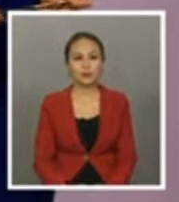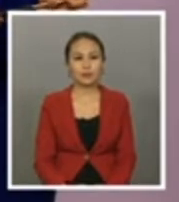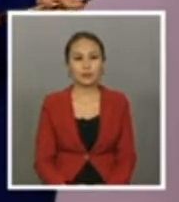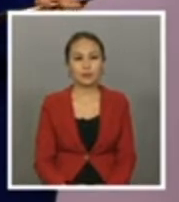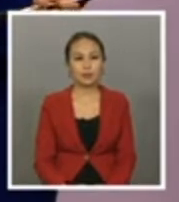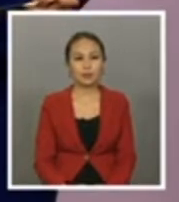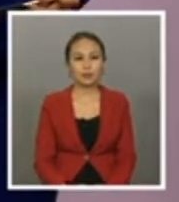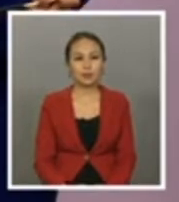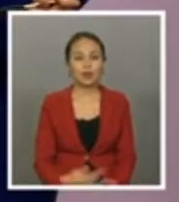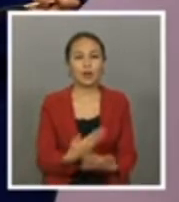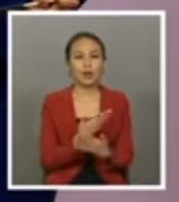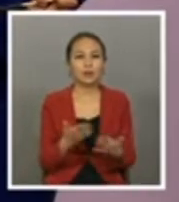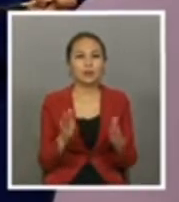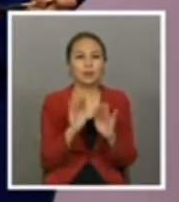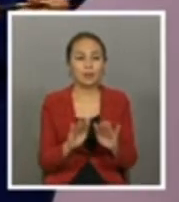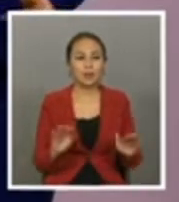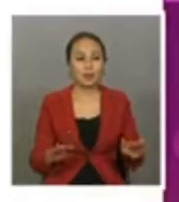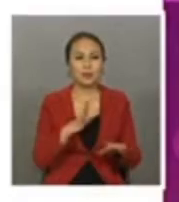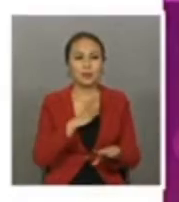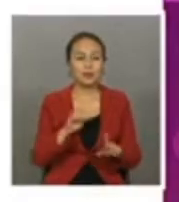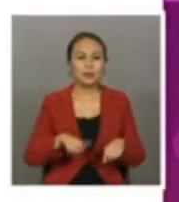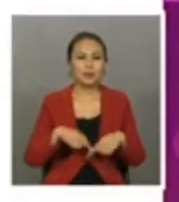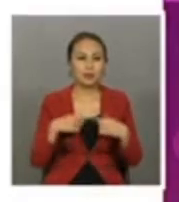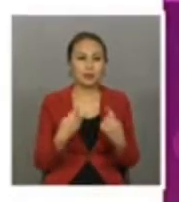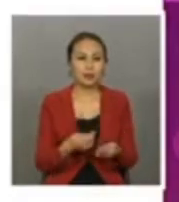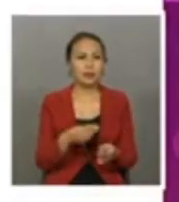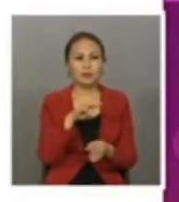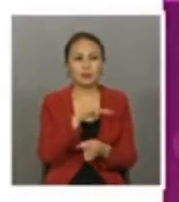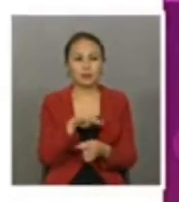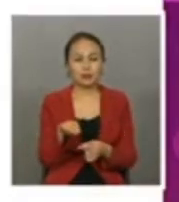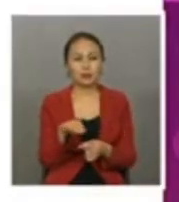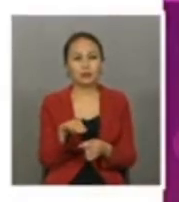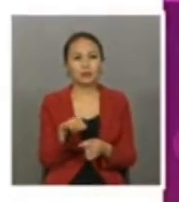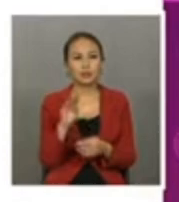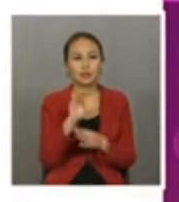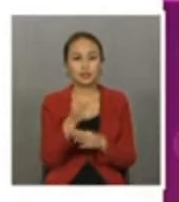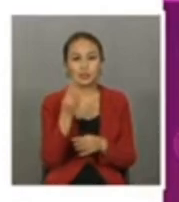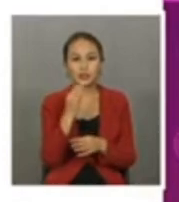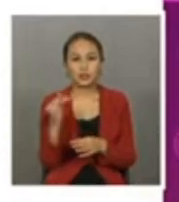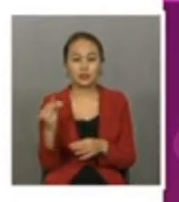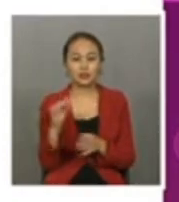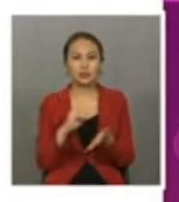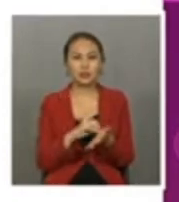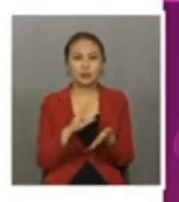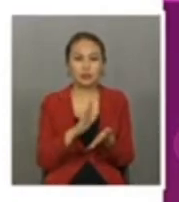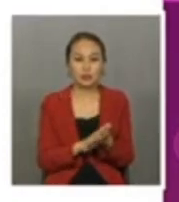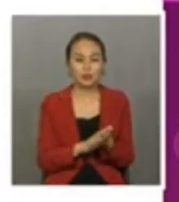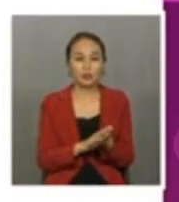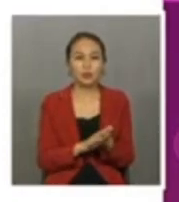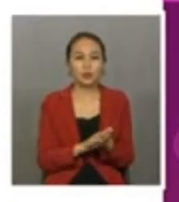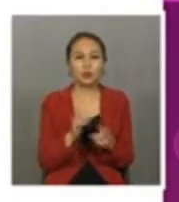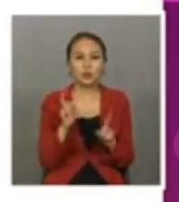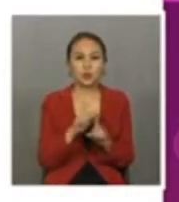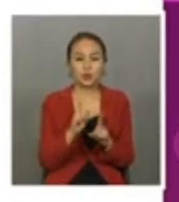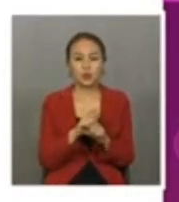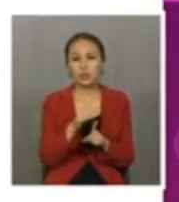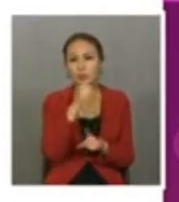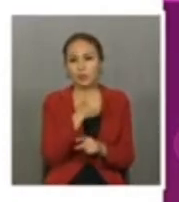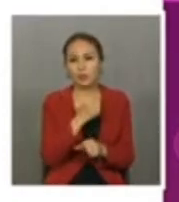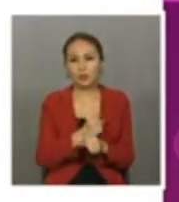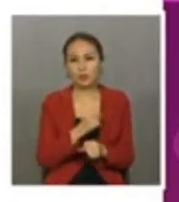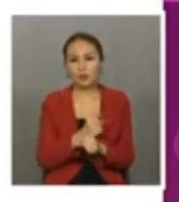Ал енді балалар, қазір бізге берілген тық және ші жұрнақтарымен туынды сөздер жасаңдаршы.